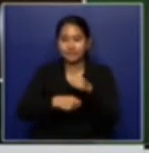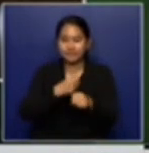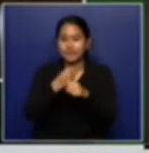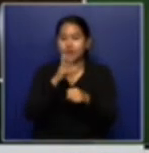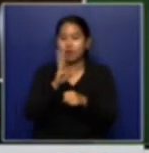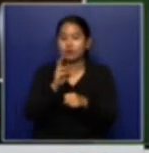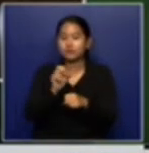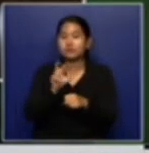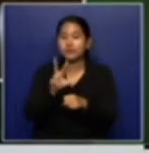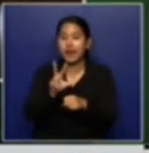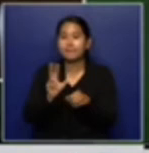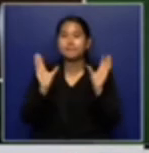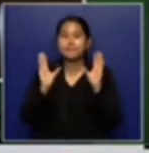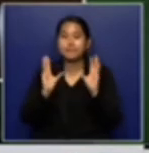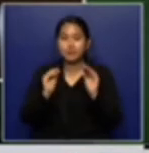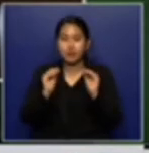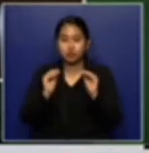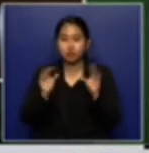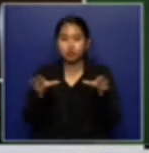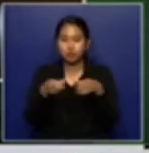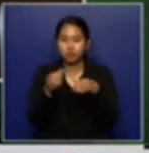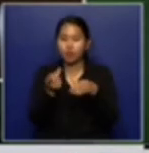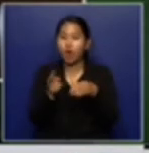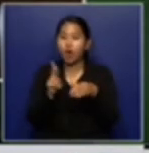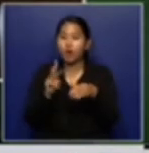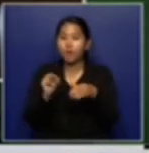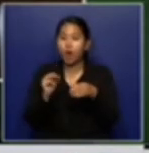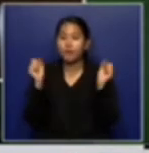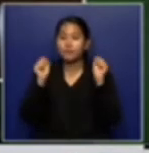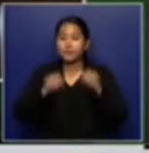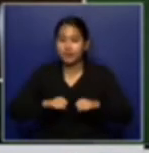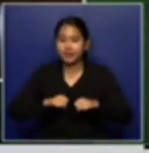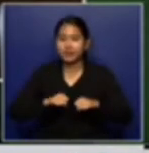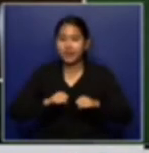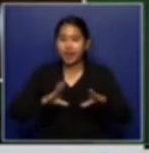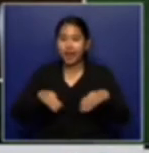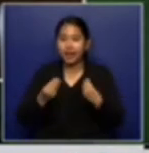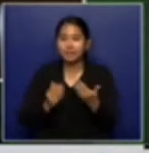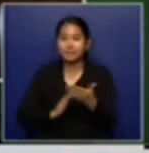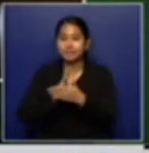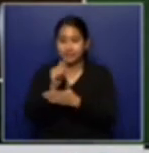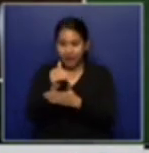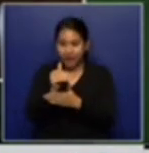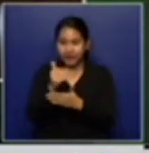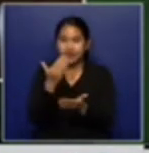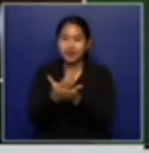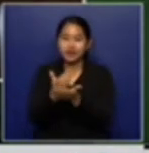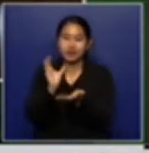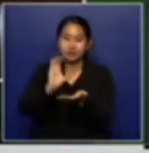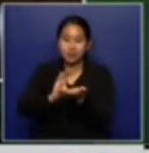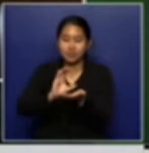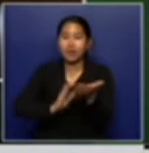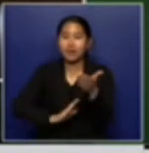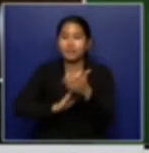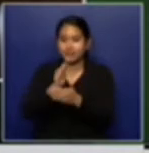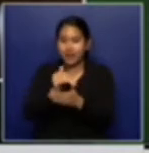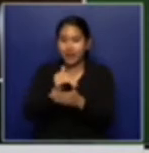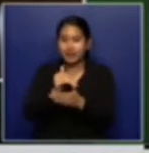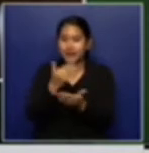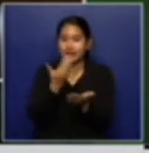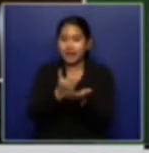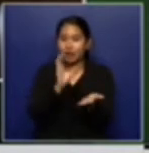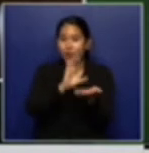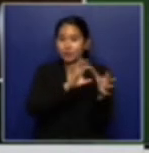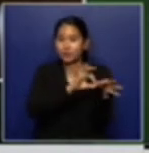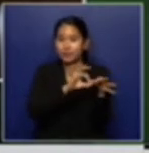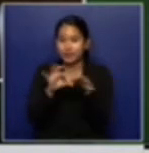ยที่ประชุมคณะรัฐมนตรีมีมติอนุมัติให้หน่วยงานรับงบประมาณก่อหนี้ผูกพันข้ามปีงบประมาณร